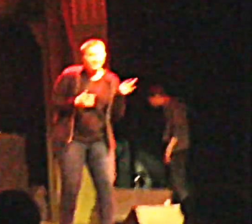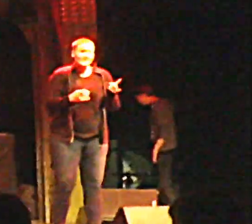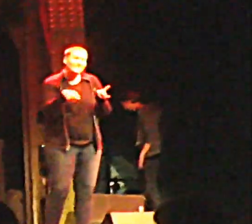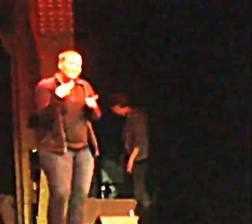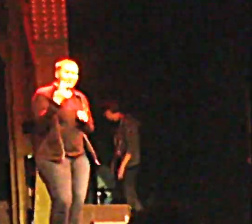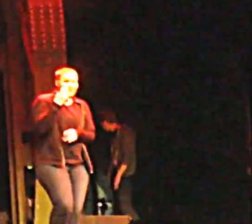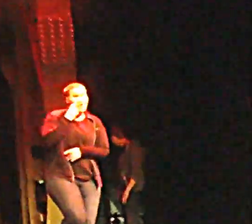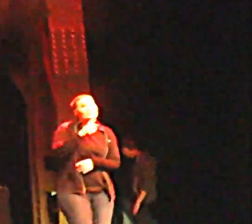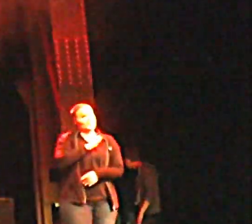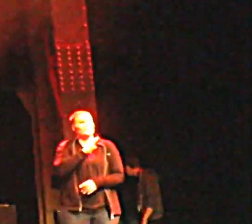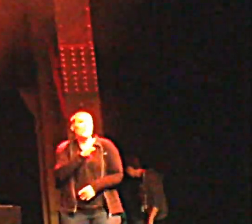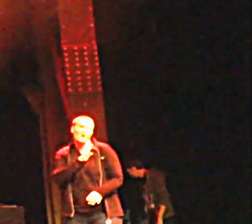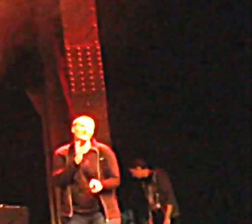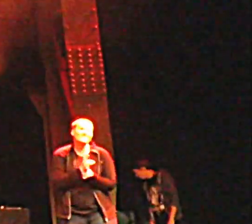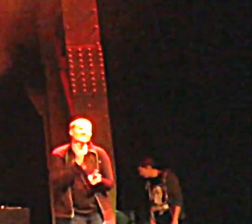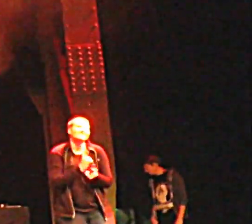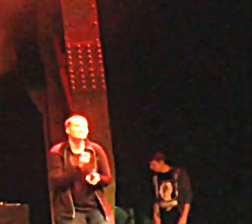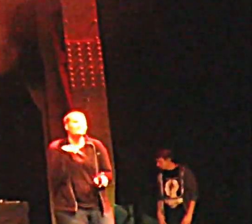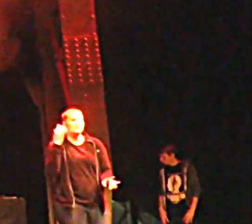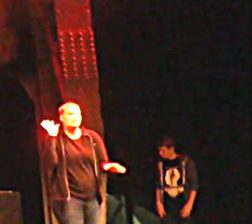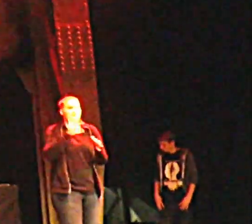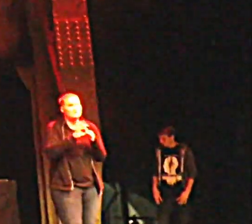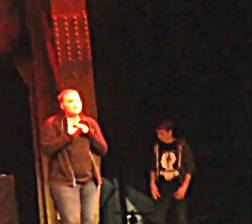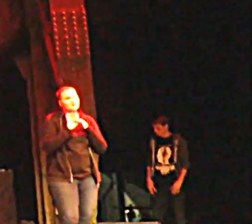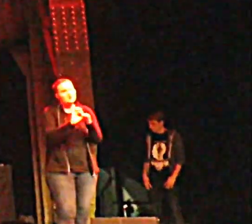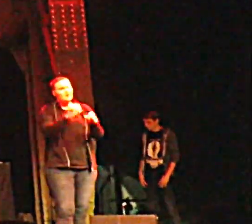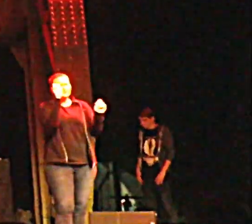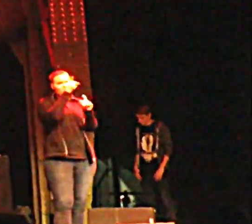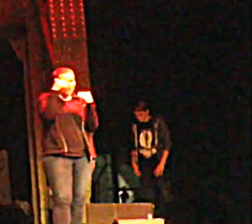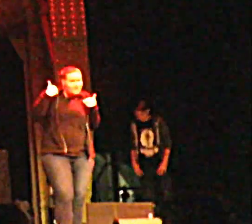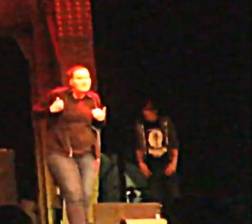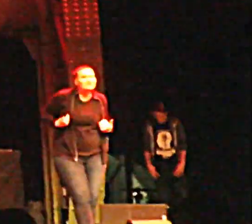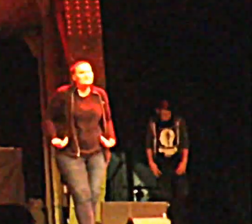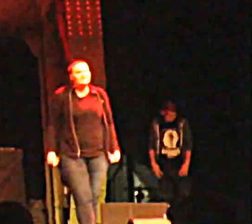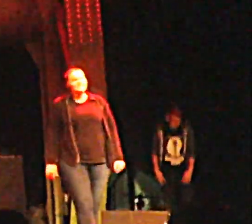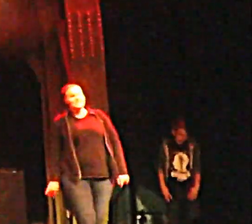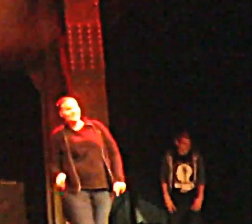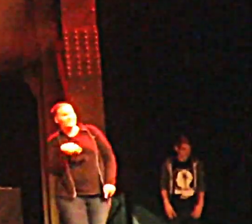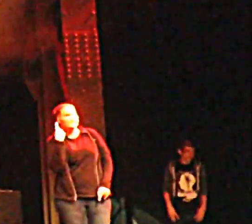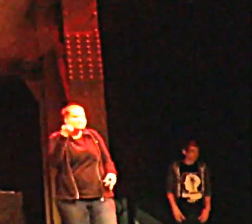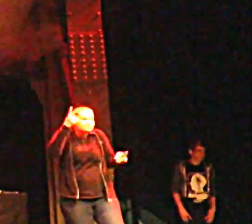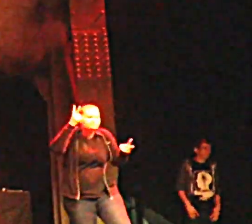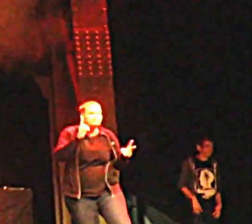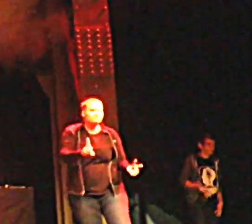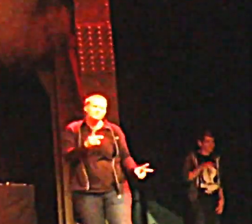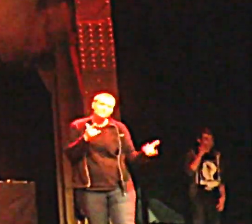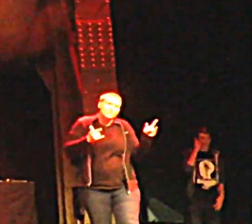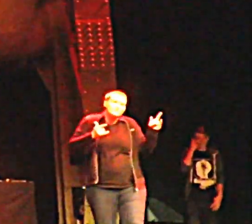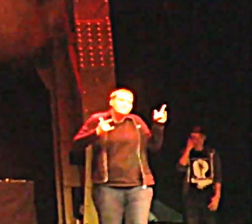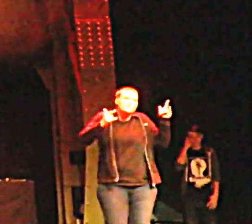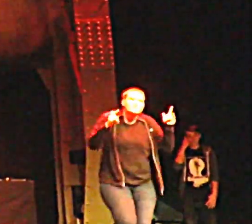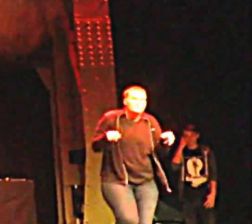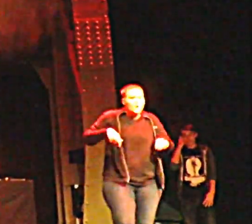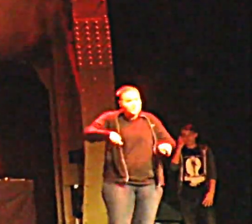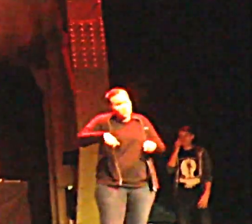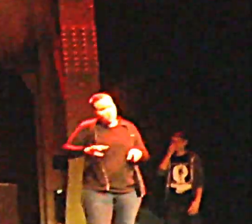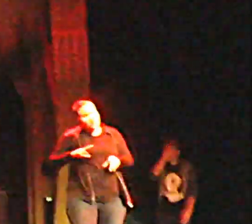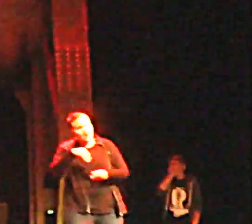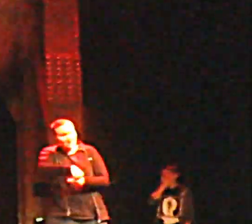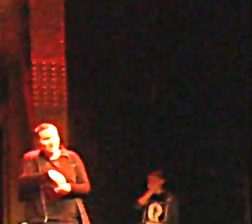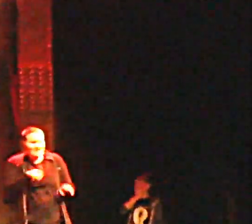Wir sind von uns cool. Ein bisschen back in the day, ist aber voll cool. Und wir sind so'n Dicke mit dem Rentnern, rennen einen Rollstuhl.